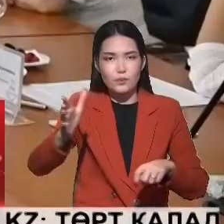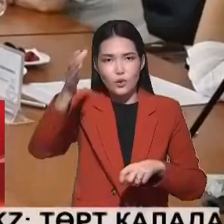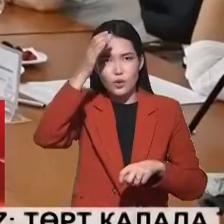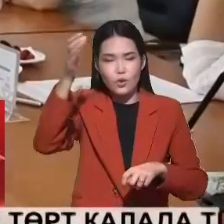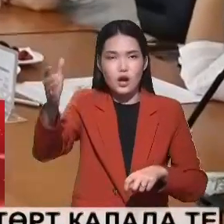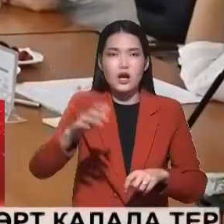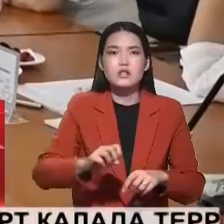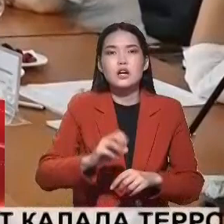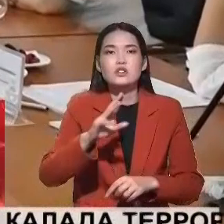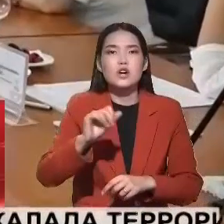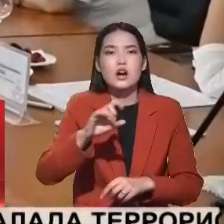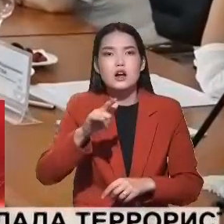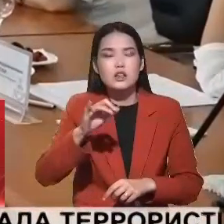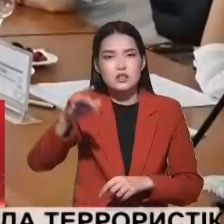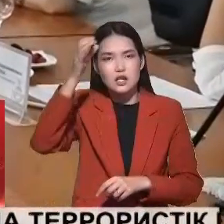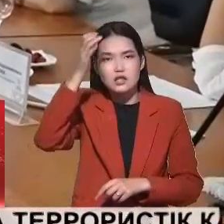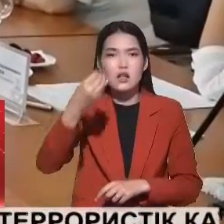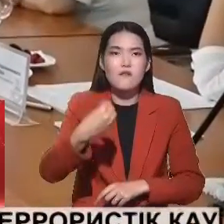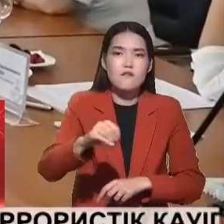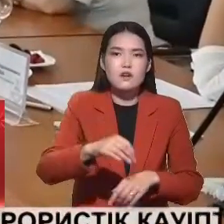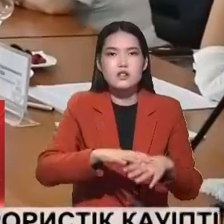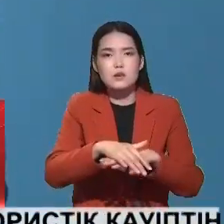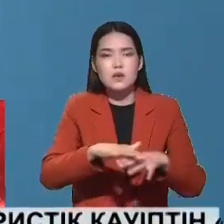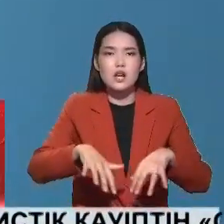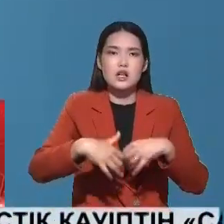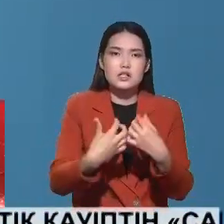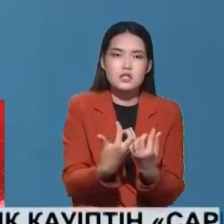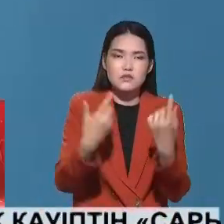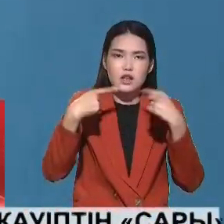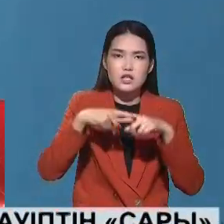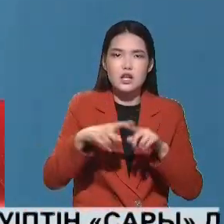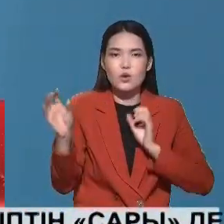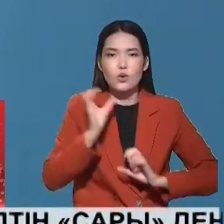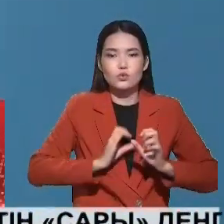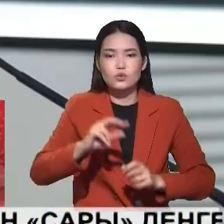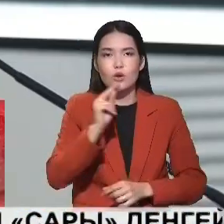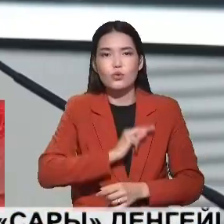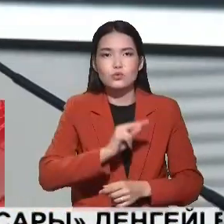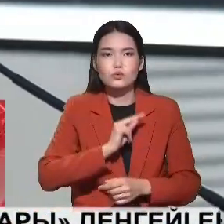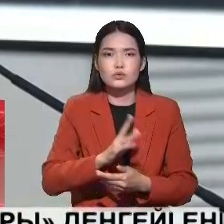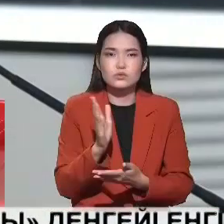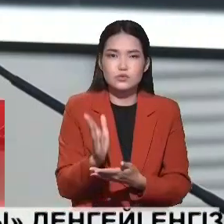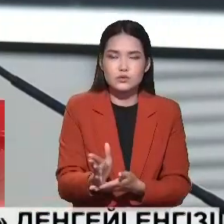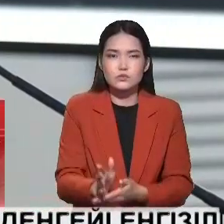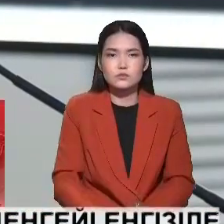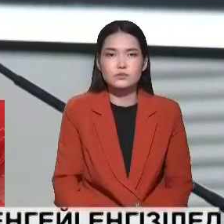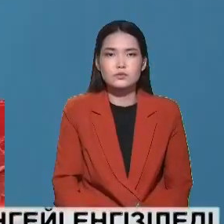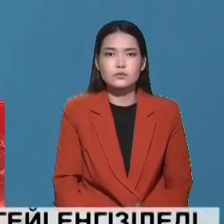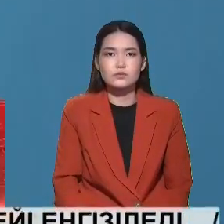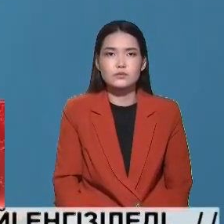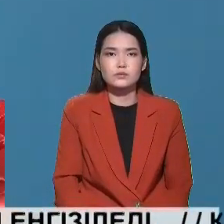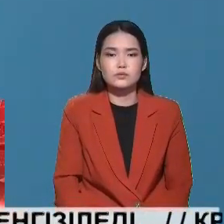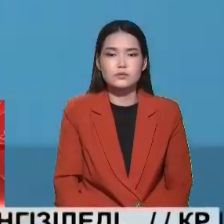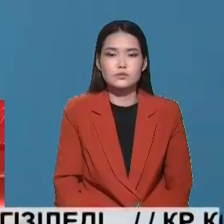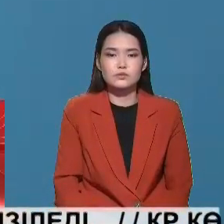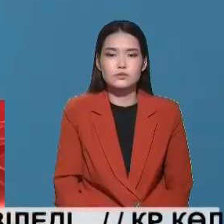және жаратылыстану ғылымдары, физика, математика және цифрлық технологиялар институттары жұмыс істейді.